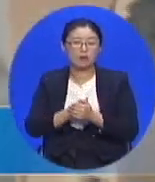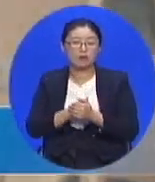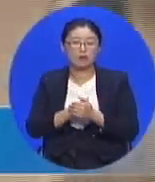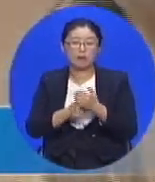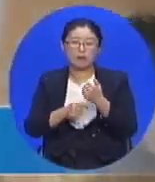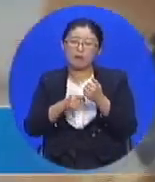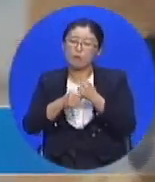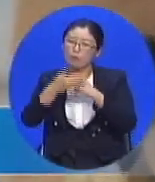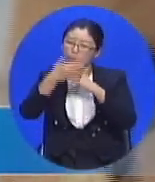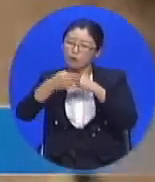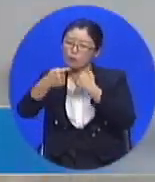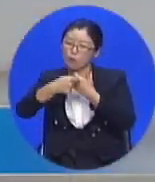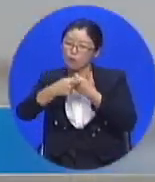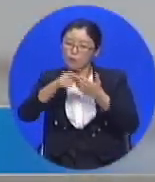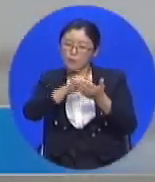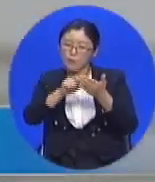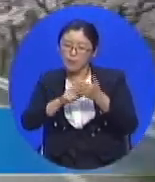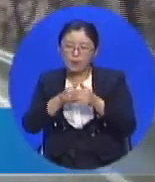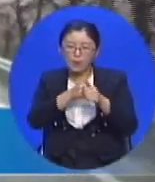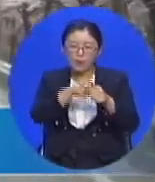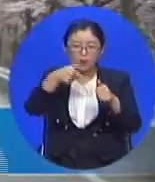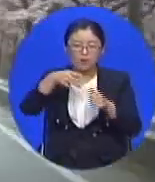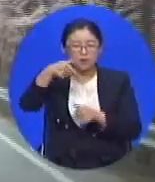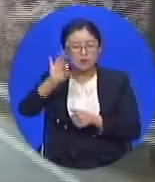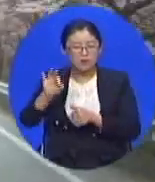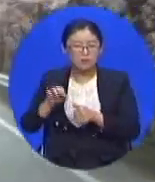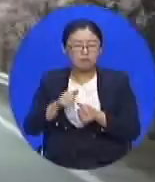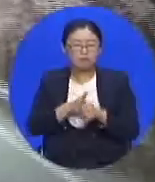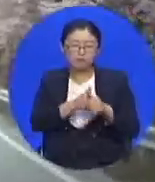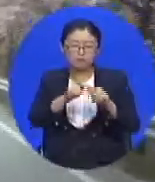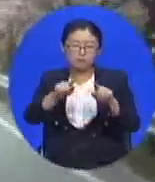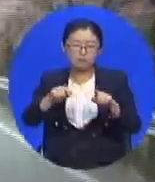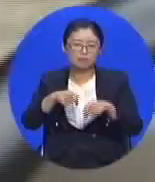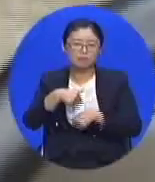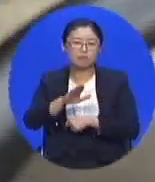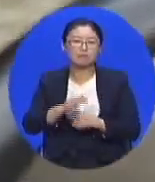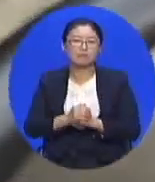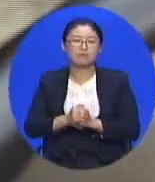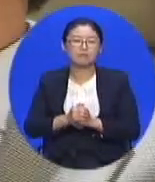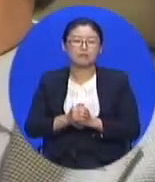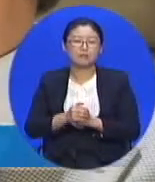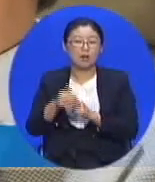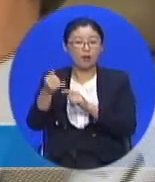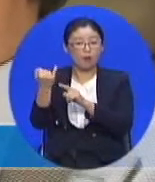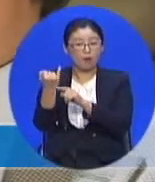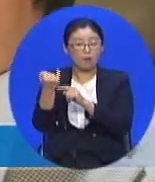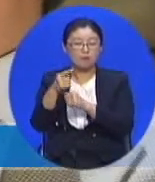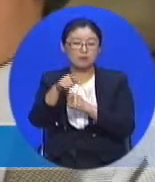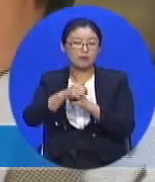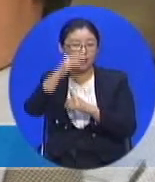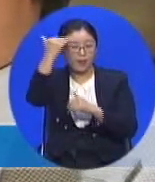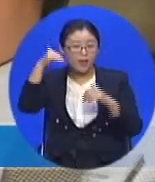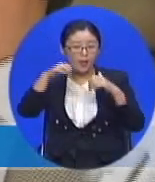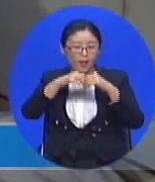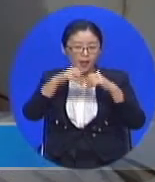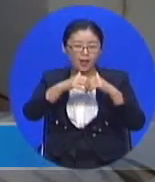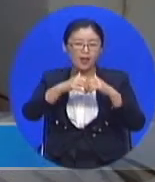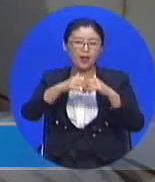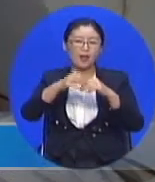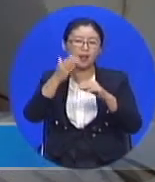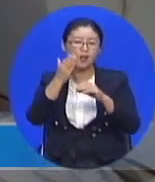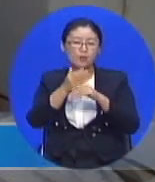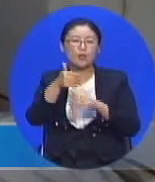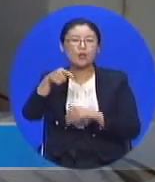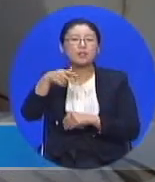뒷면에 적힌 메모를 따라 경상남도 거창으로 향합니다. 지윤은 그곳에서 한국전쟁 중 벌어진 거창